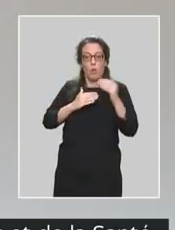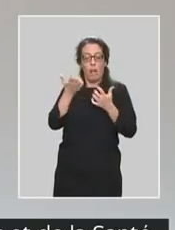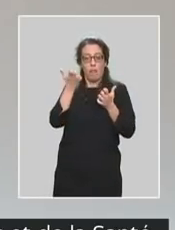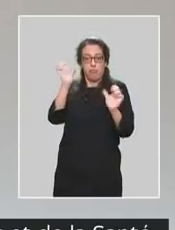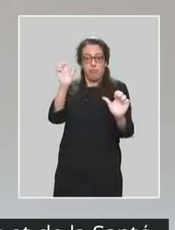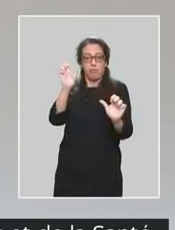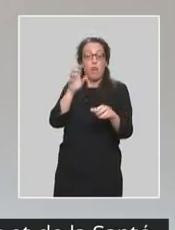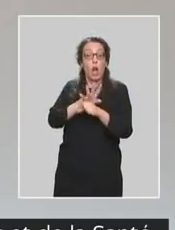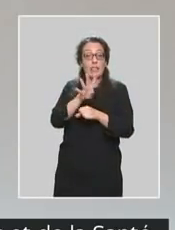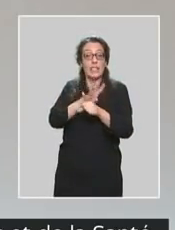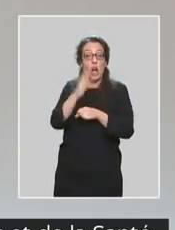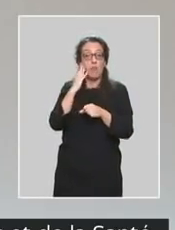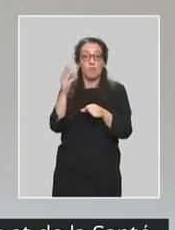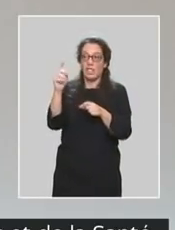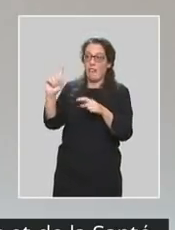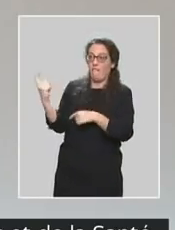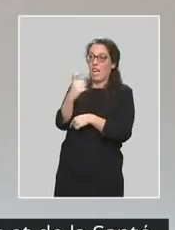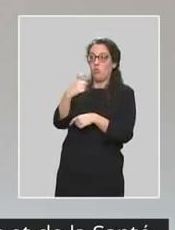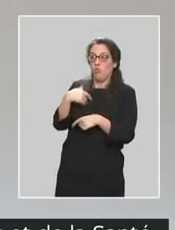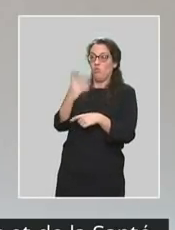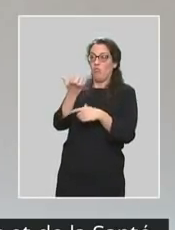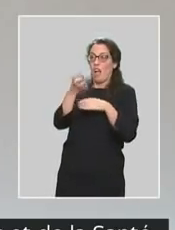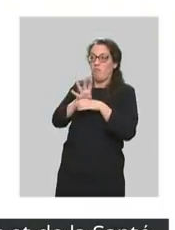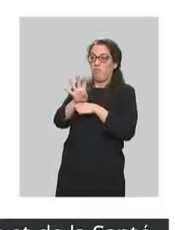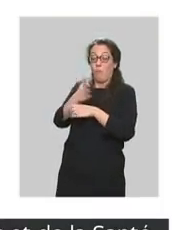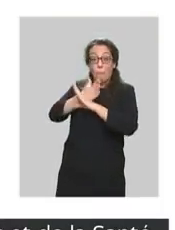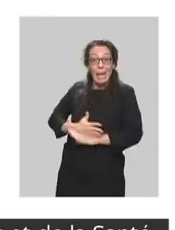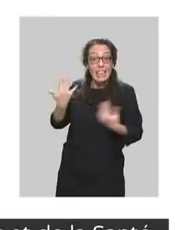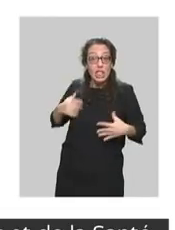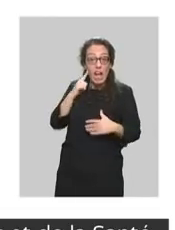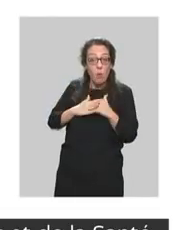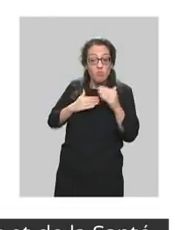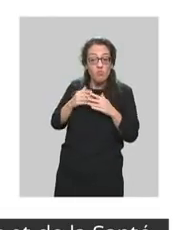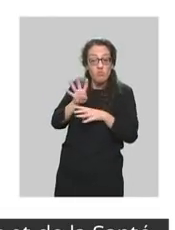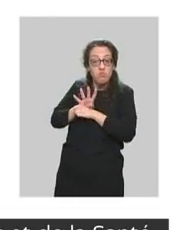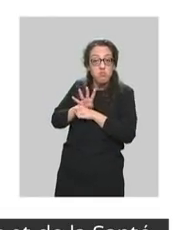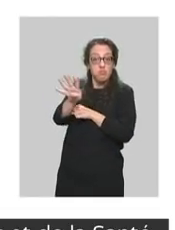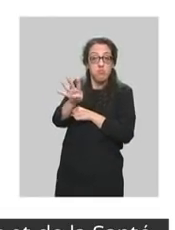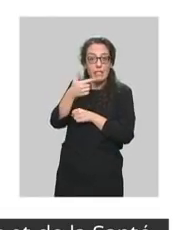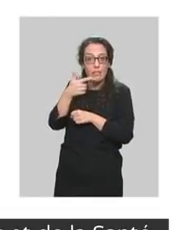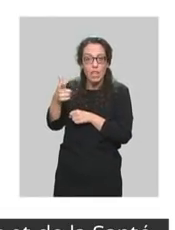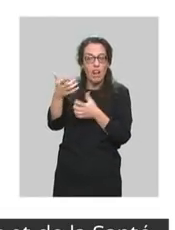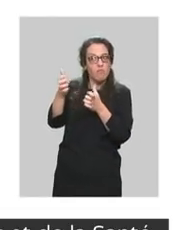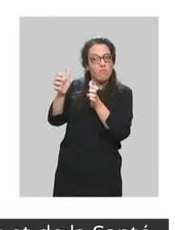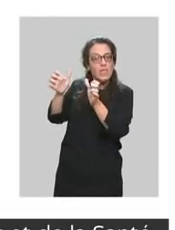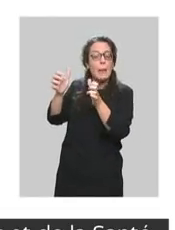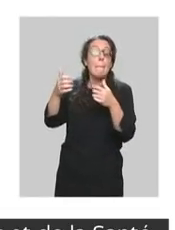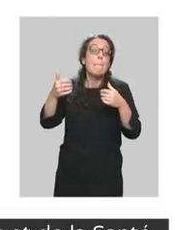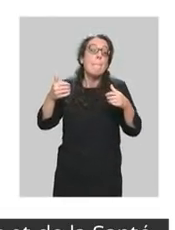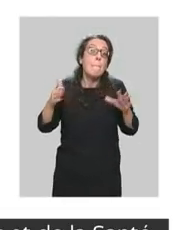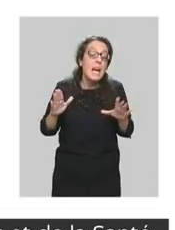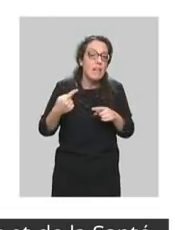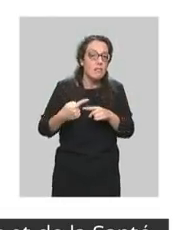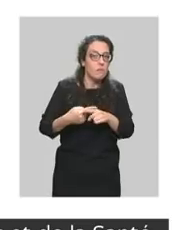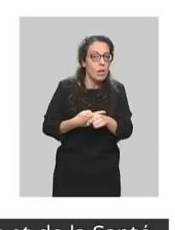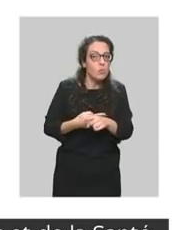se présente, vous êtes déjà armé, vous savez fabriquer ces armes contre le virus et vous l'empêchez de vous infecter. Mais avec un petit peu, au bout d'un certain temps,